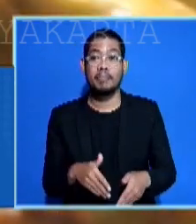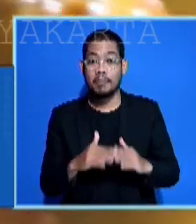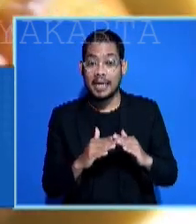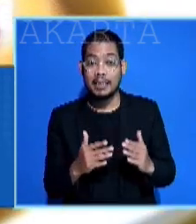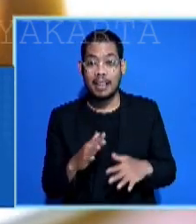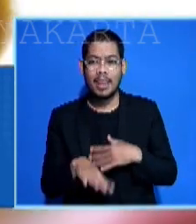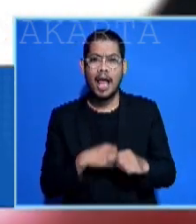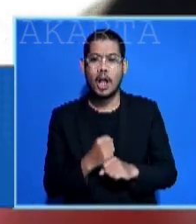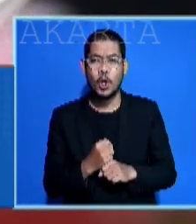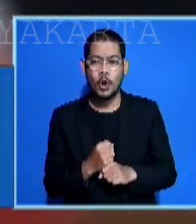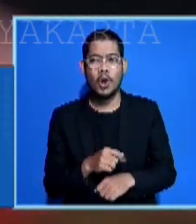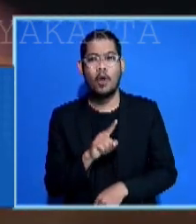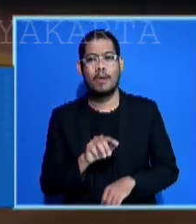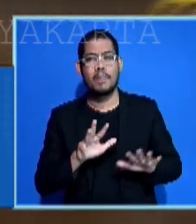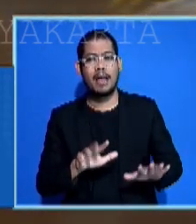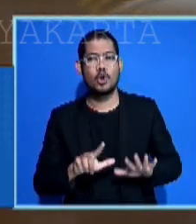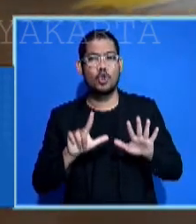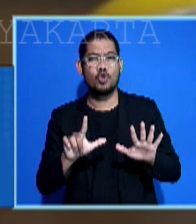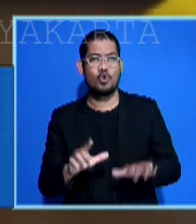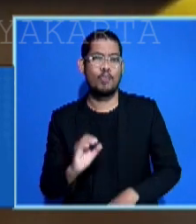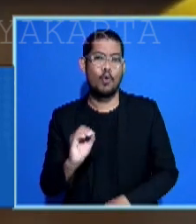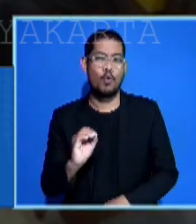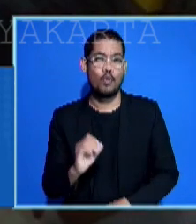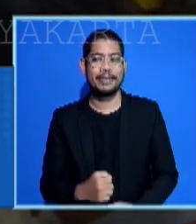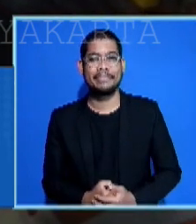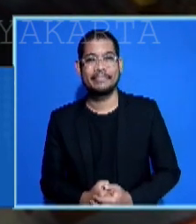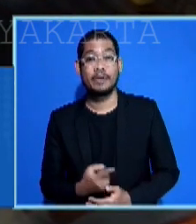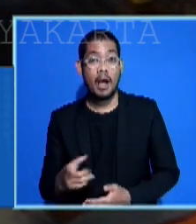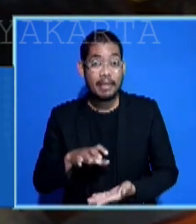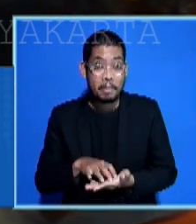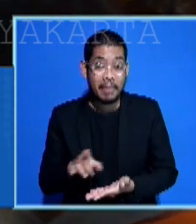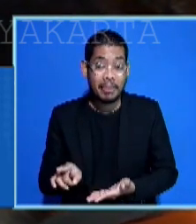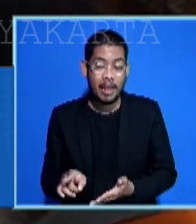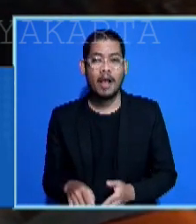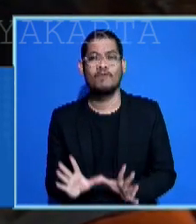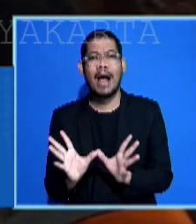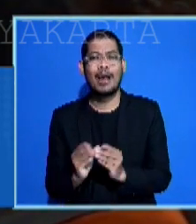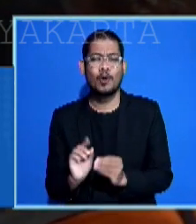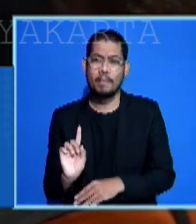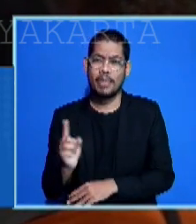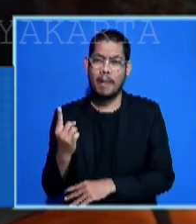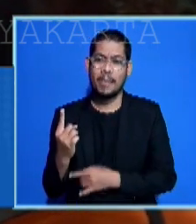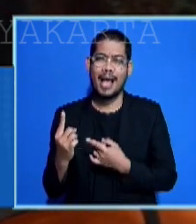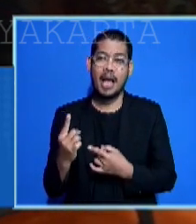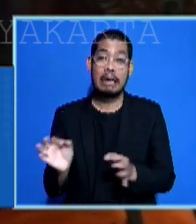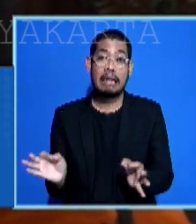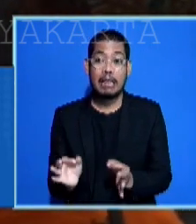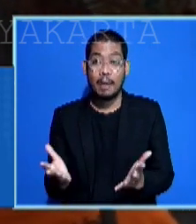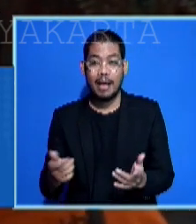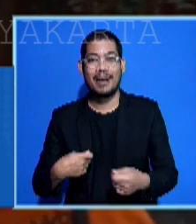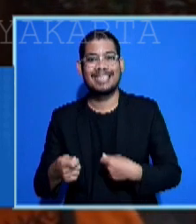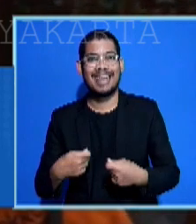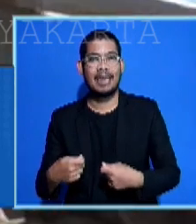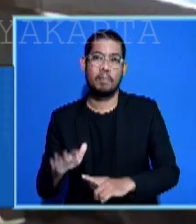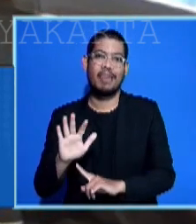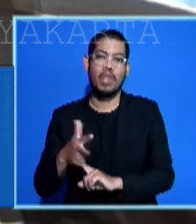tahun 1970. Lokasi warung pertamanya ada di dekat Pasar Bantul. Warung